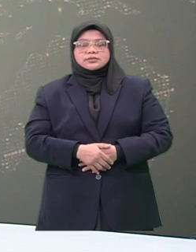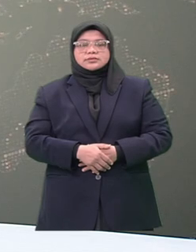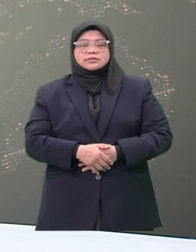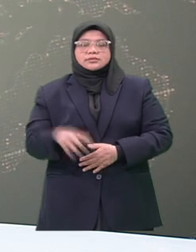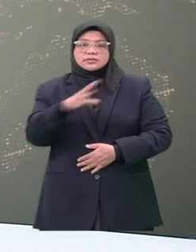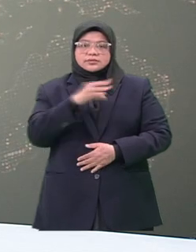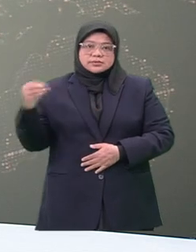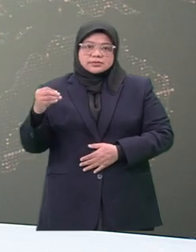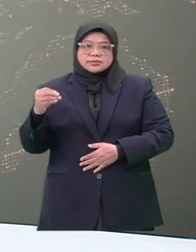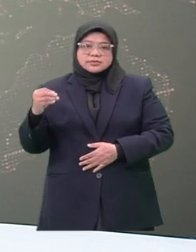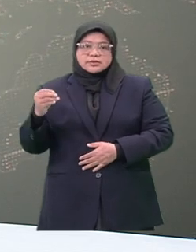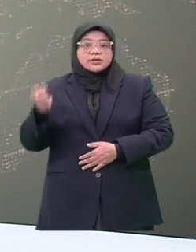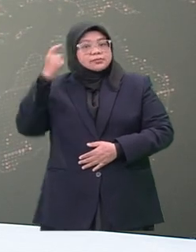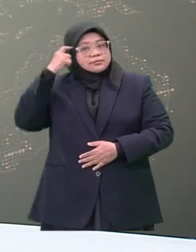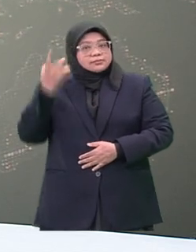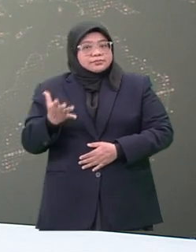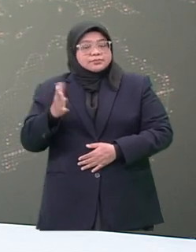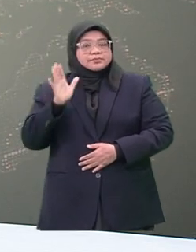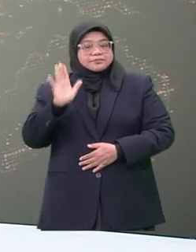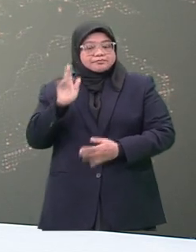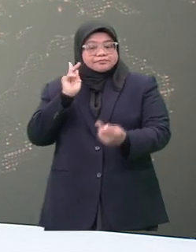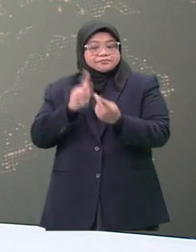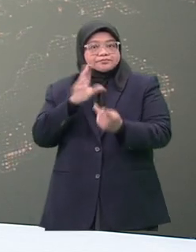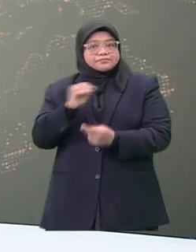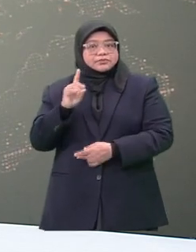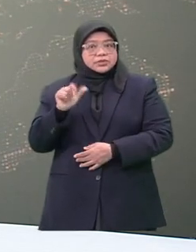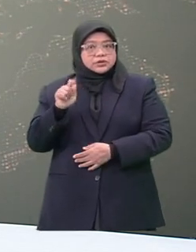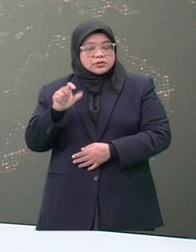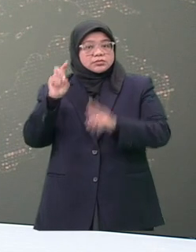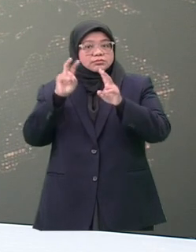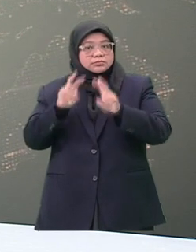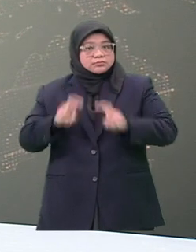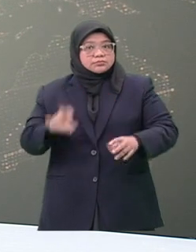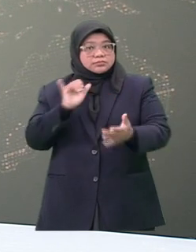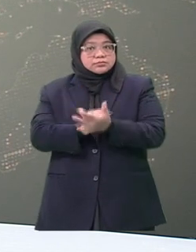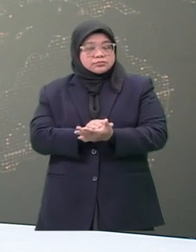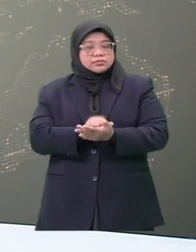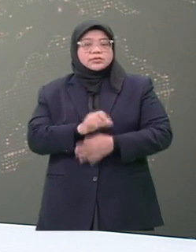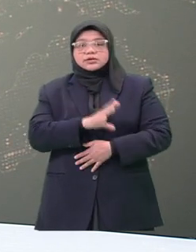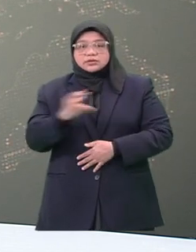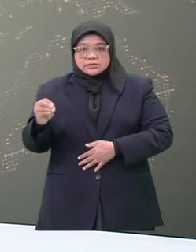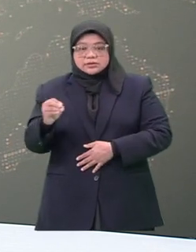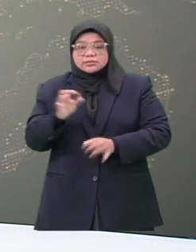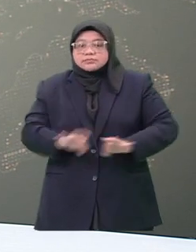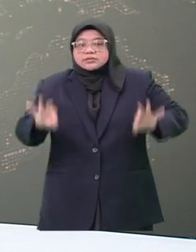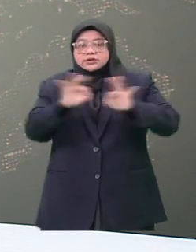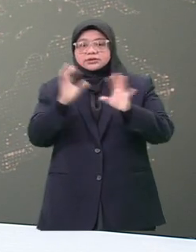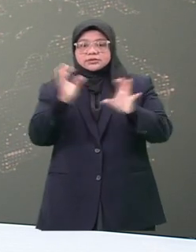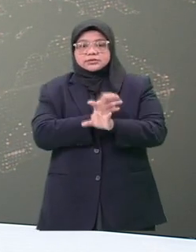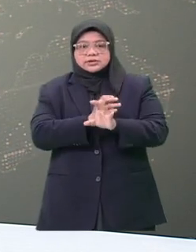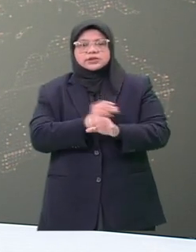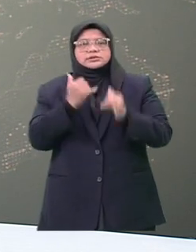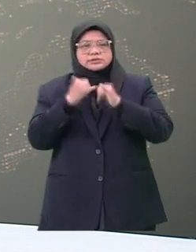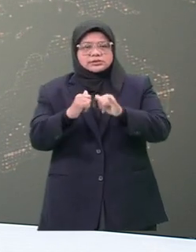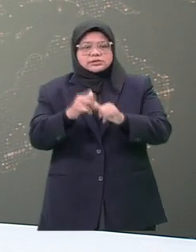Tapi apa saja interpretasi dan juga pendapat mengenai ketepatan data dan tinjauan itu, apa yang tidak boleh dinafikan adalah cabaran besar masih lagi